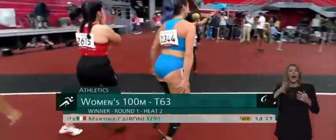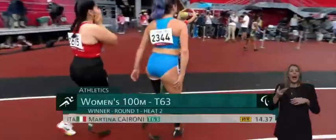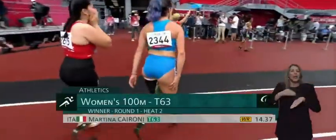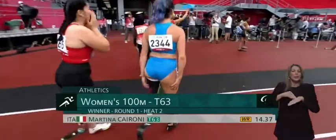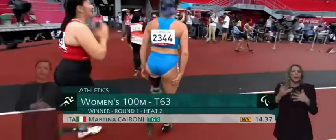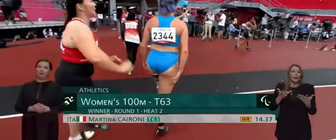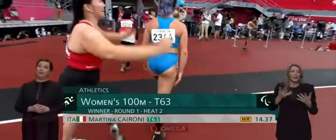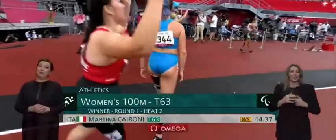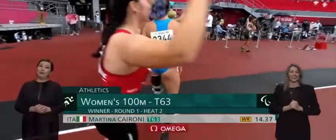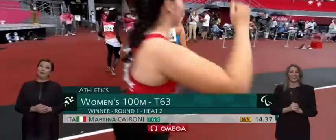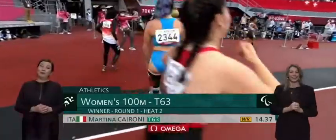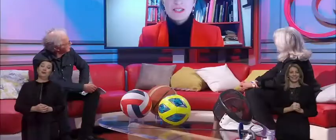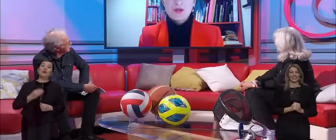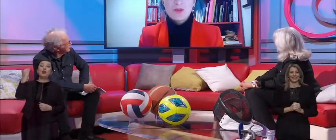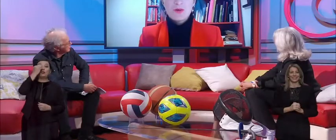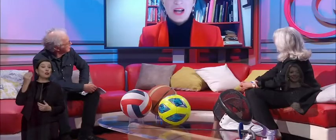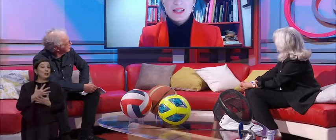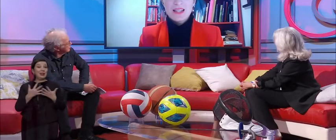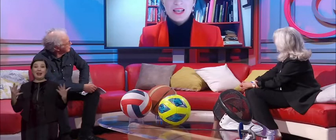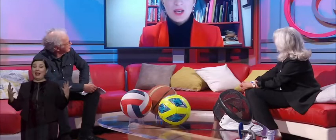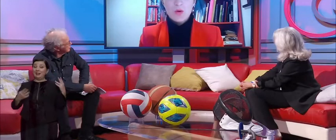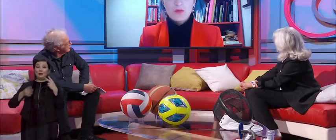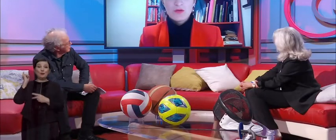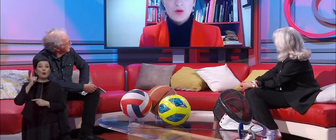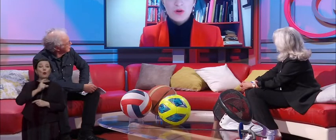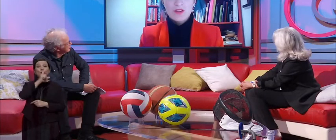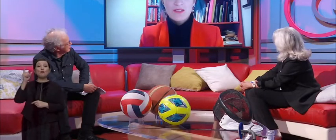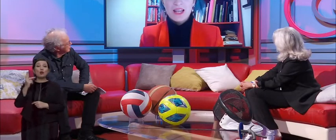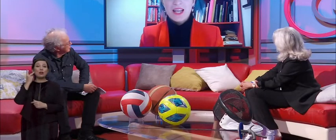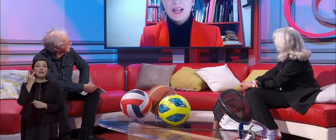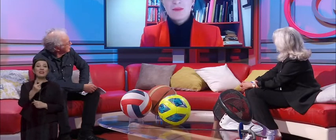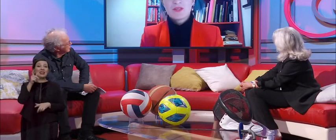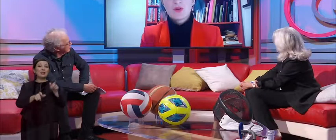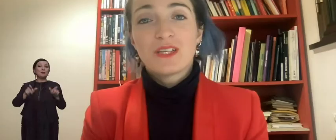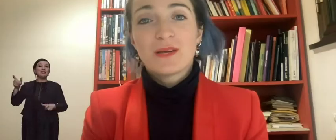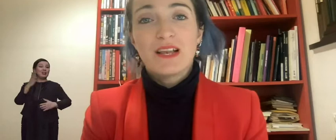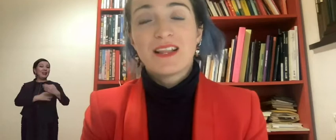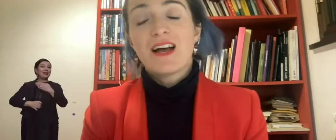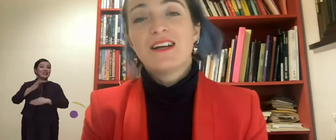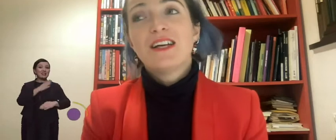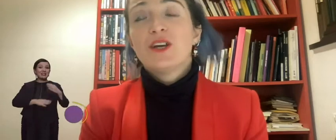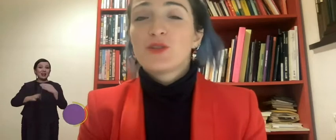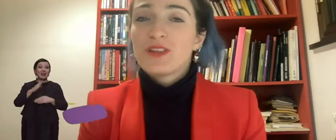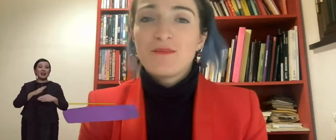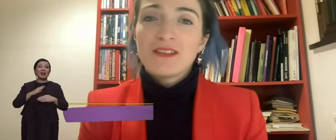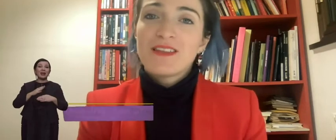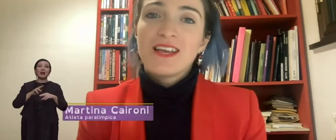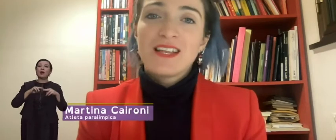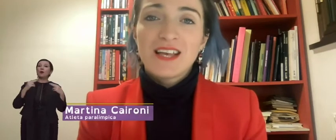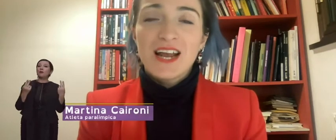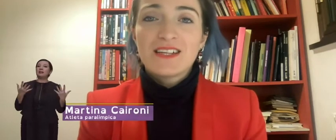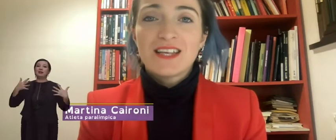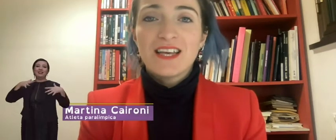Martina? Sì, tra i miei sogni più grandi è quello un giorno di vedere le persone con disabilità totalmente